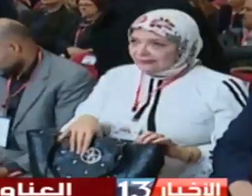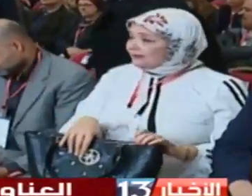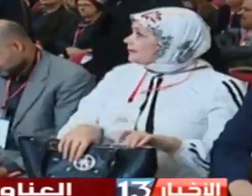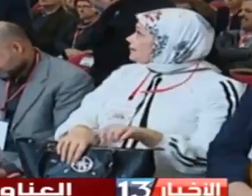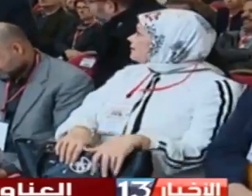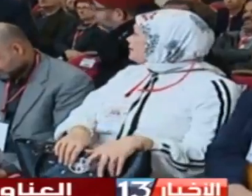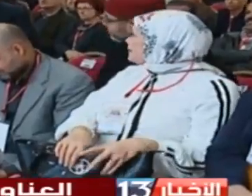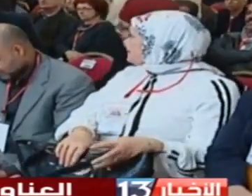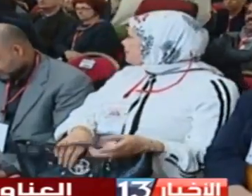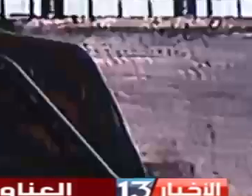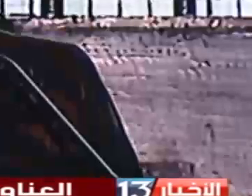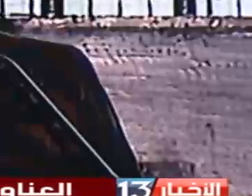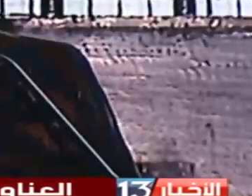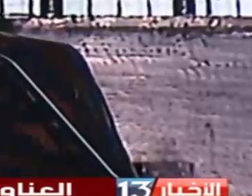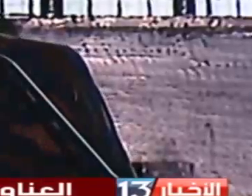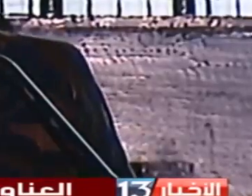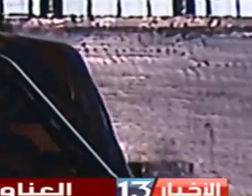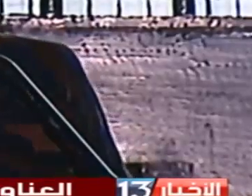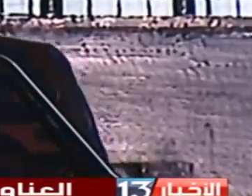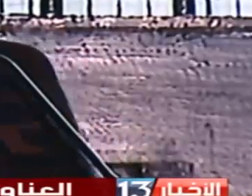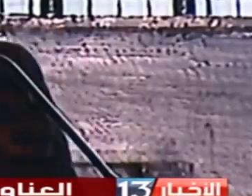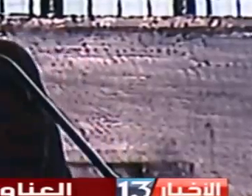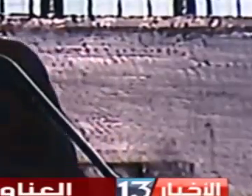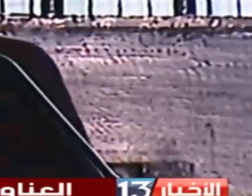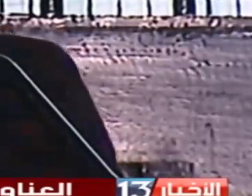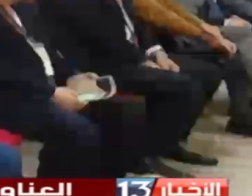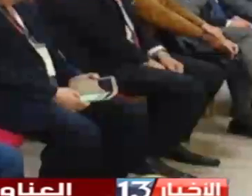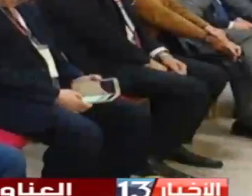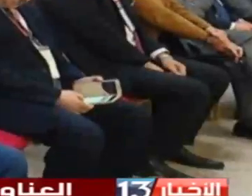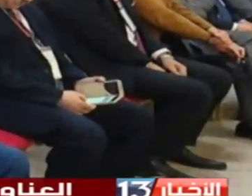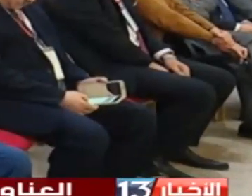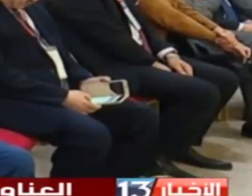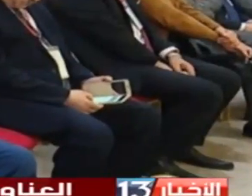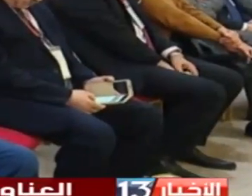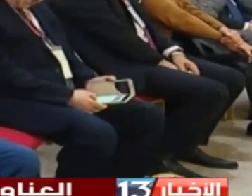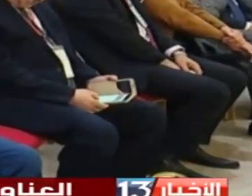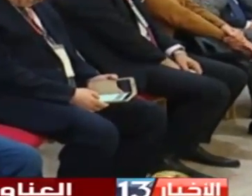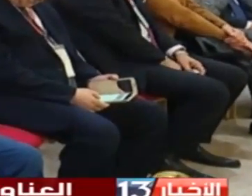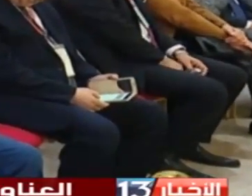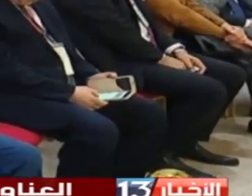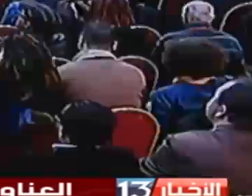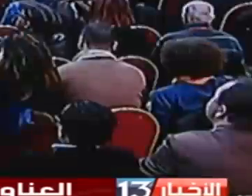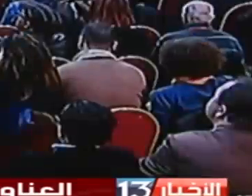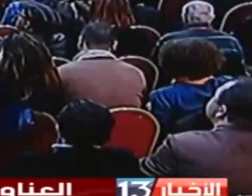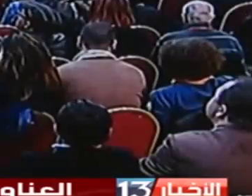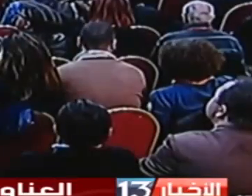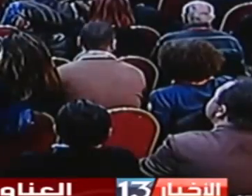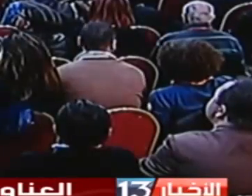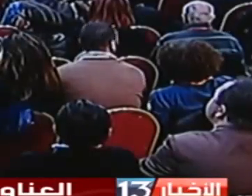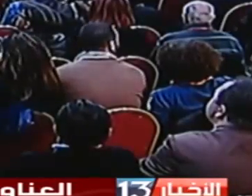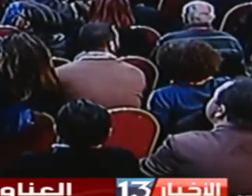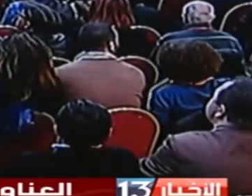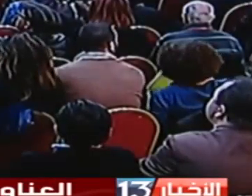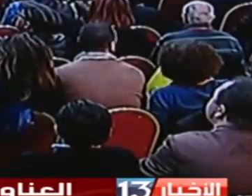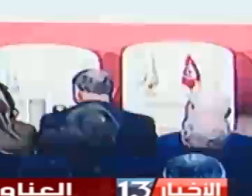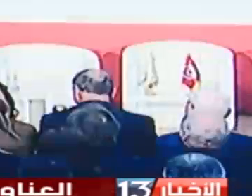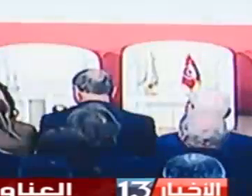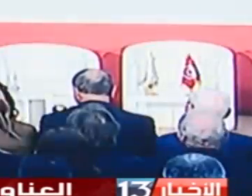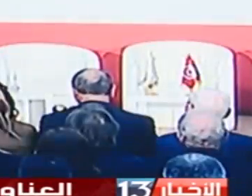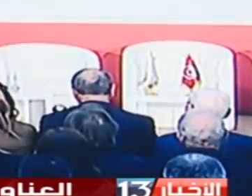هيئه الحقيقه والكرامه تنهي اعمالها بعقد المؤتمر الختامي للهيئه والتاكيد على ضروره تنفيذ التوصيات المتعلقه بعدم